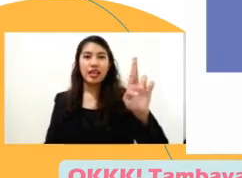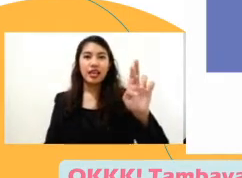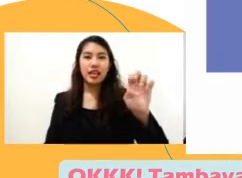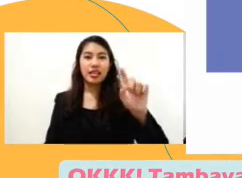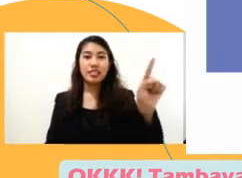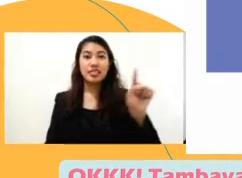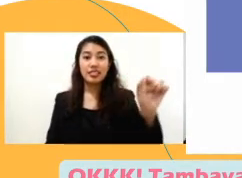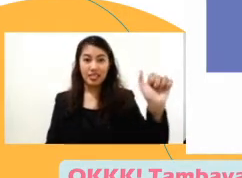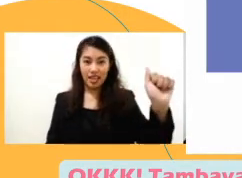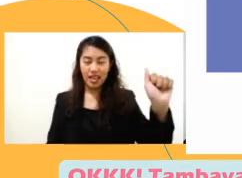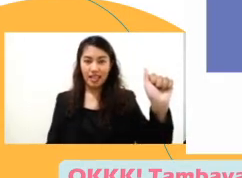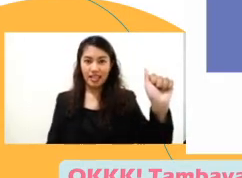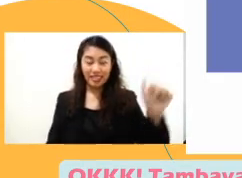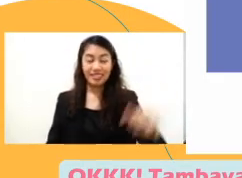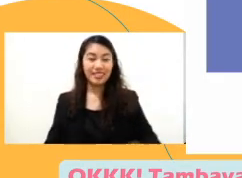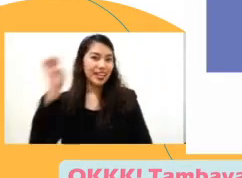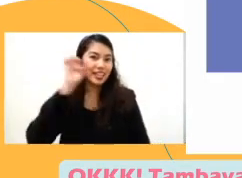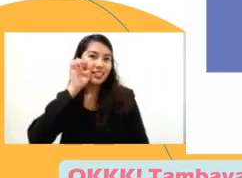Hi!